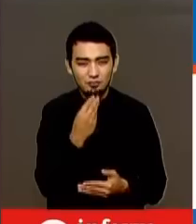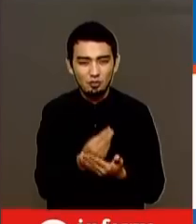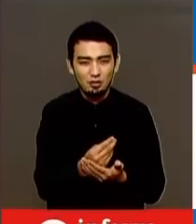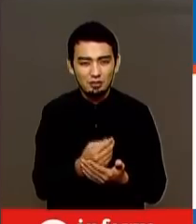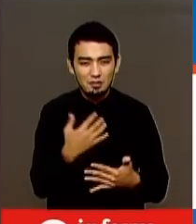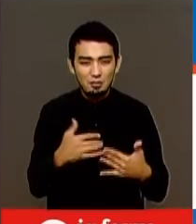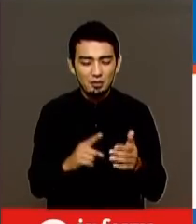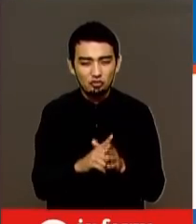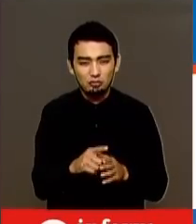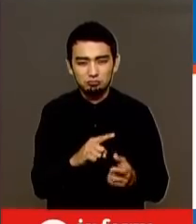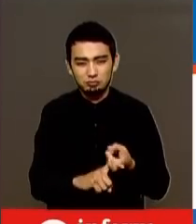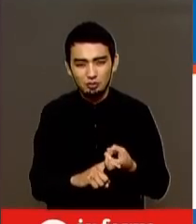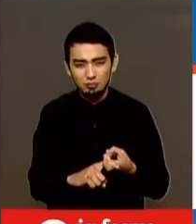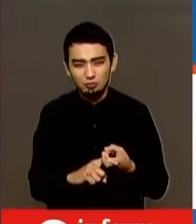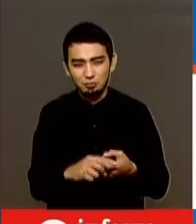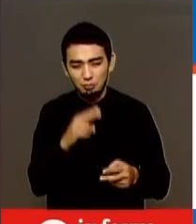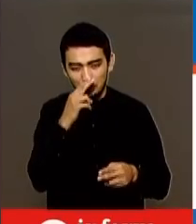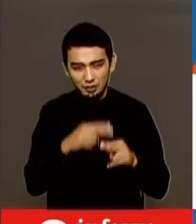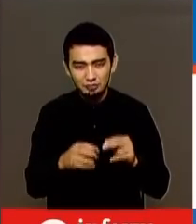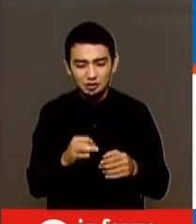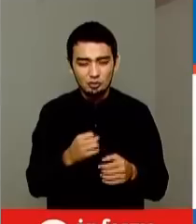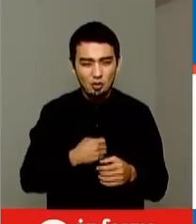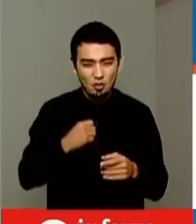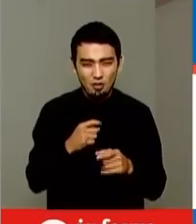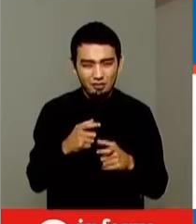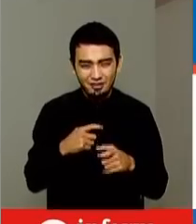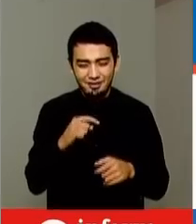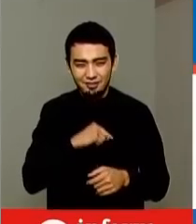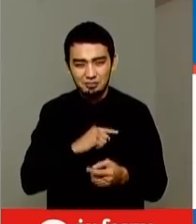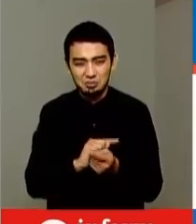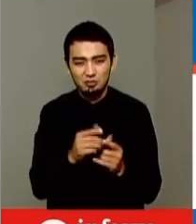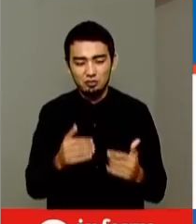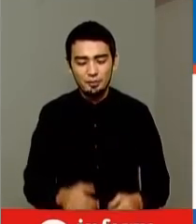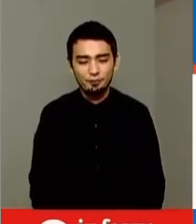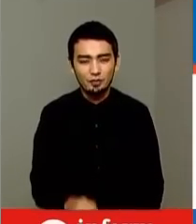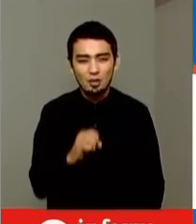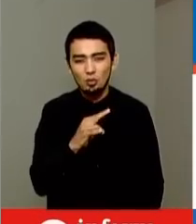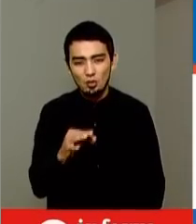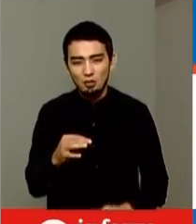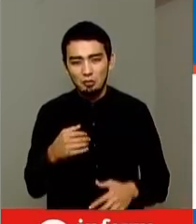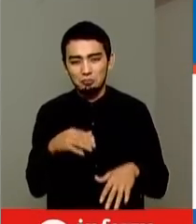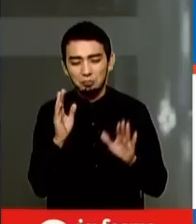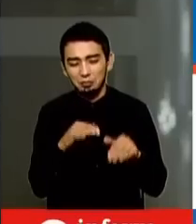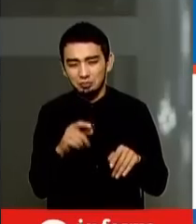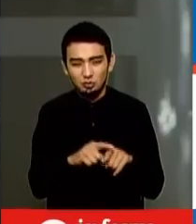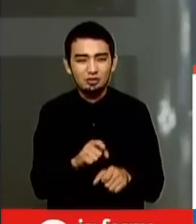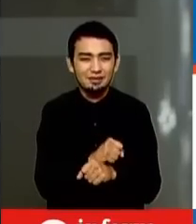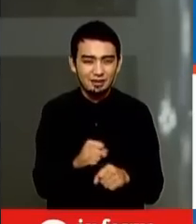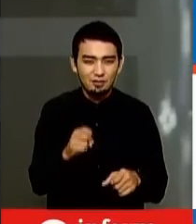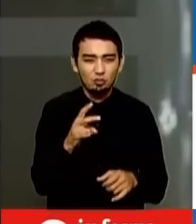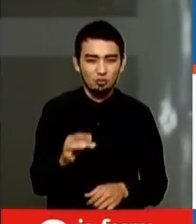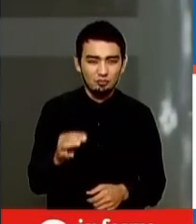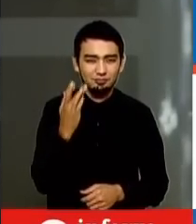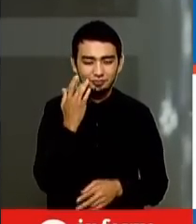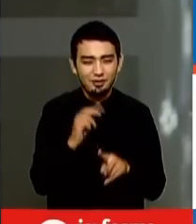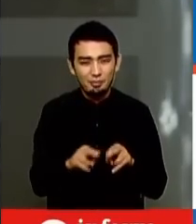потери заразности и потери агрессивности. Но расслабляться, говорят врачи, не стоит. Нужно по-прежнему защищать себя, как,